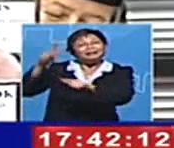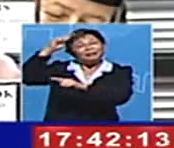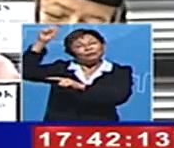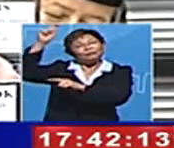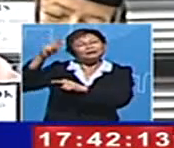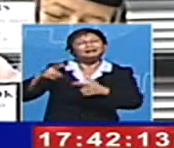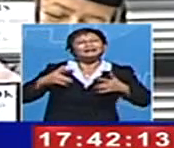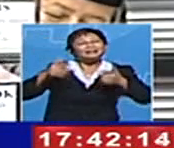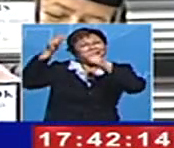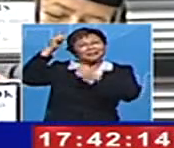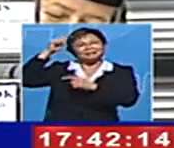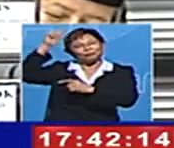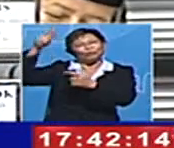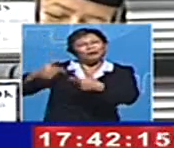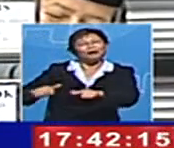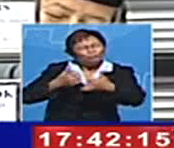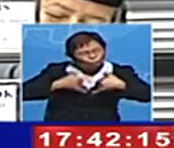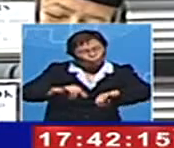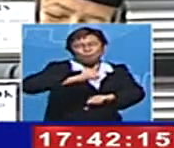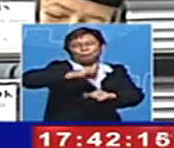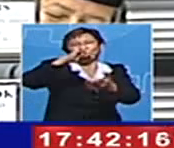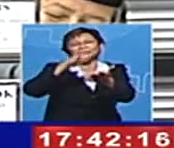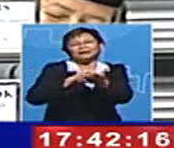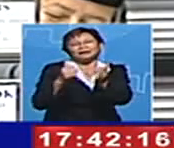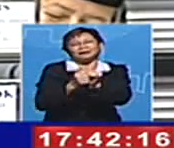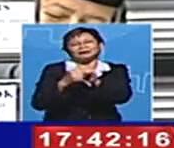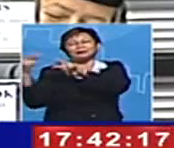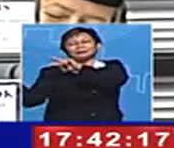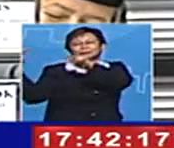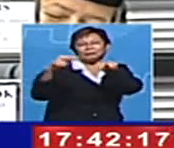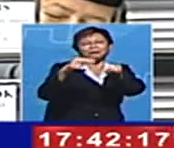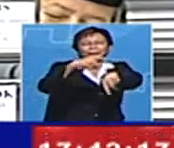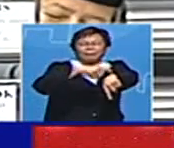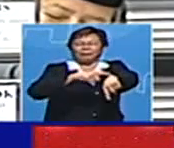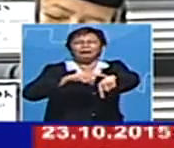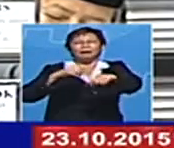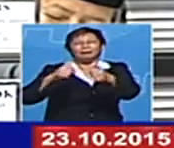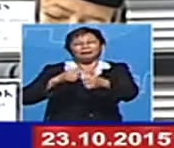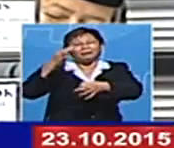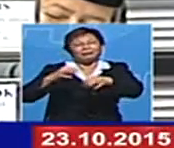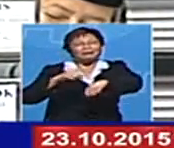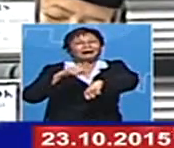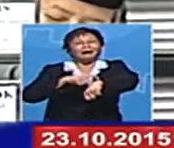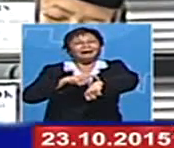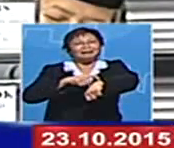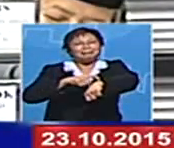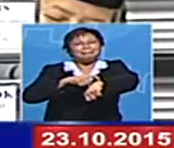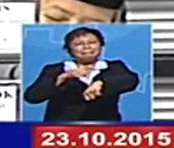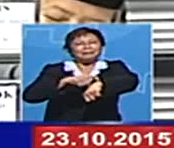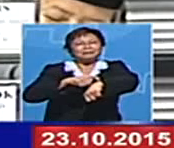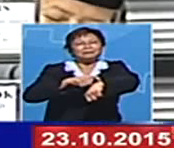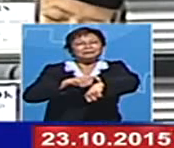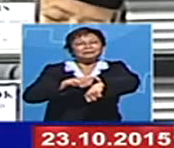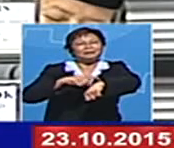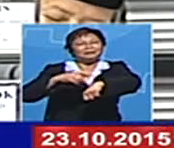mulia ini nescaya dengan dipersaksikan masa dan dineraca oleh